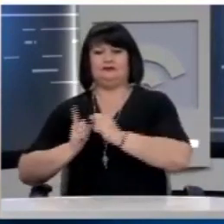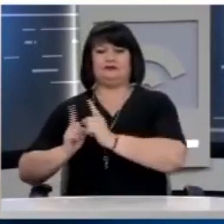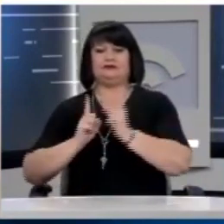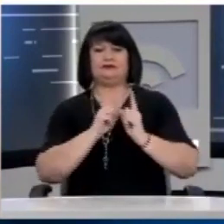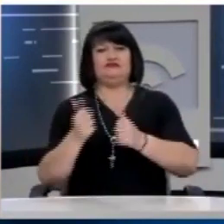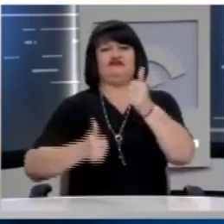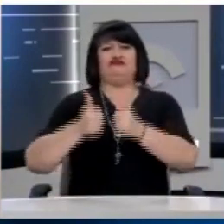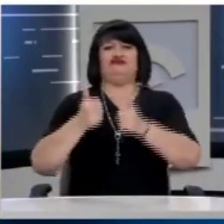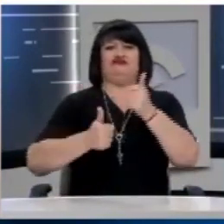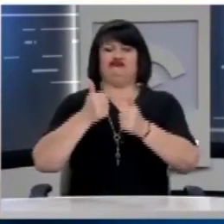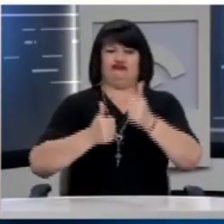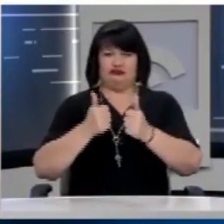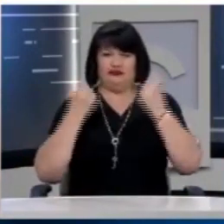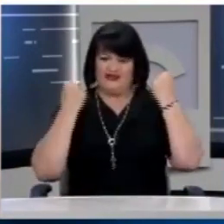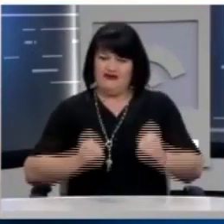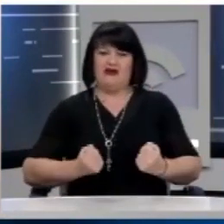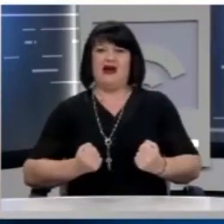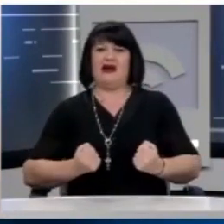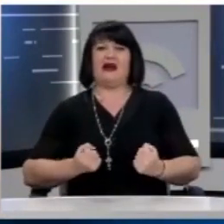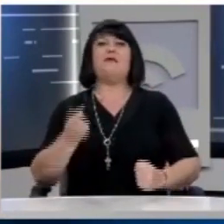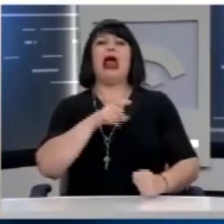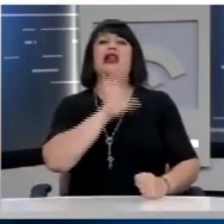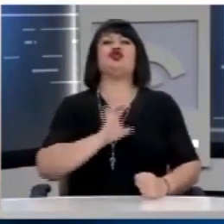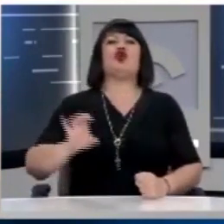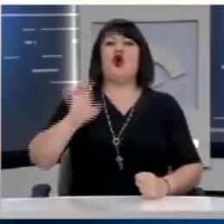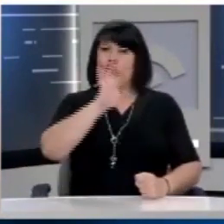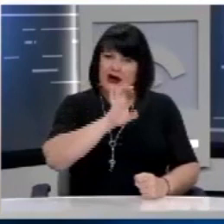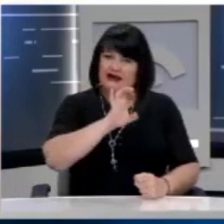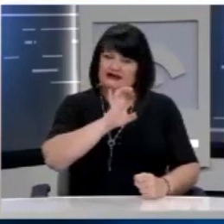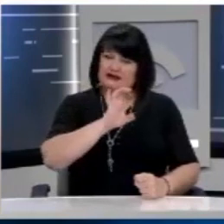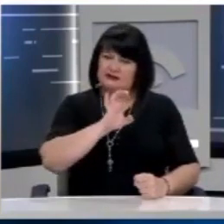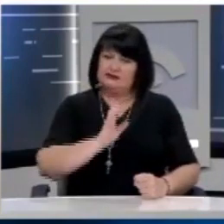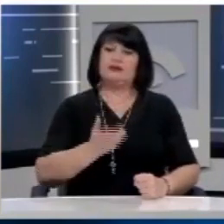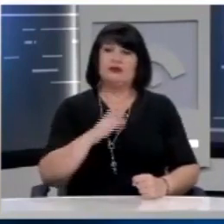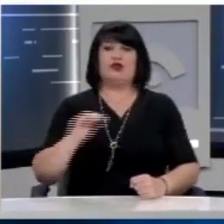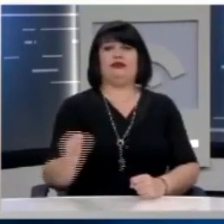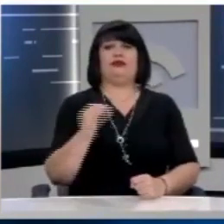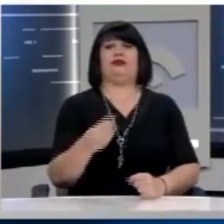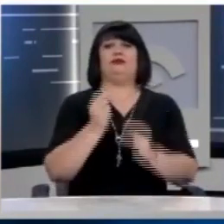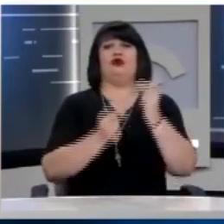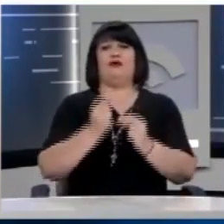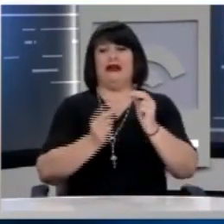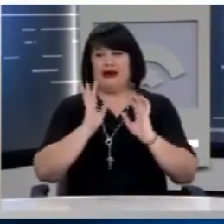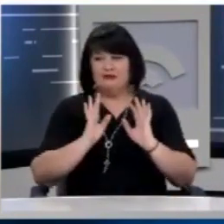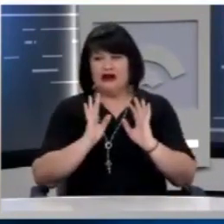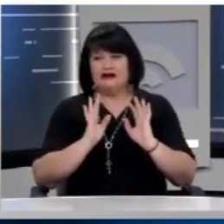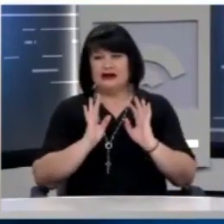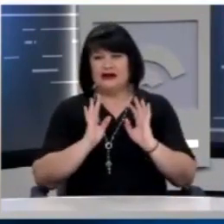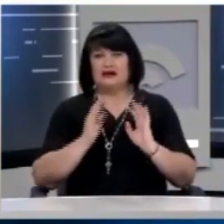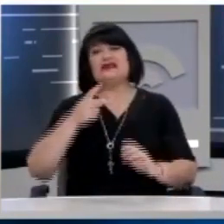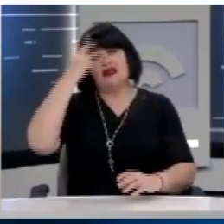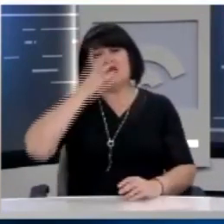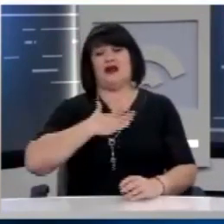οξύτατους ανταγωνισμούς με τις αστικές τάξεις άλλων χωρών που δημιουργούν προβλήματα στα